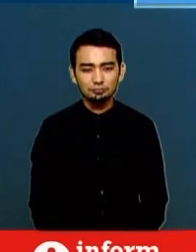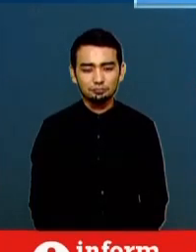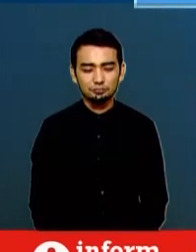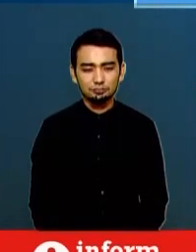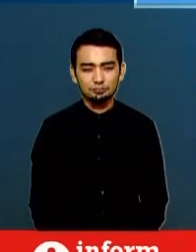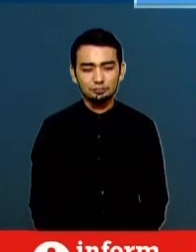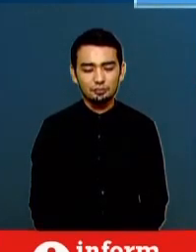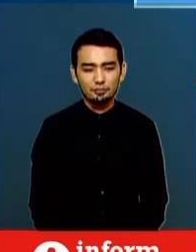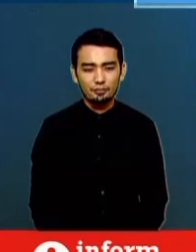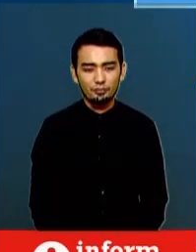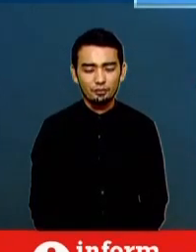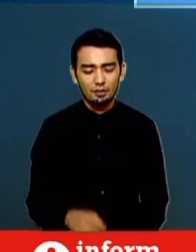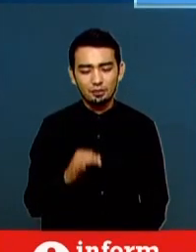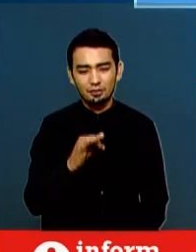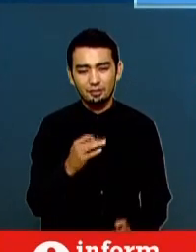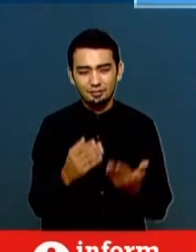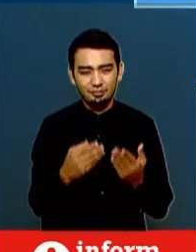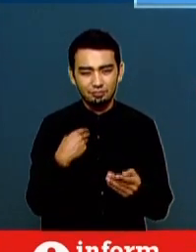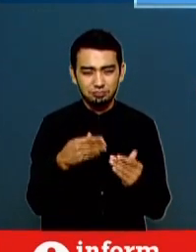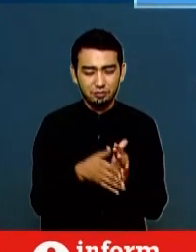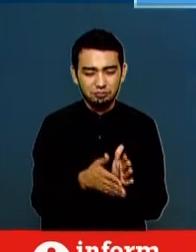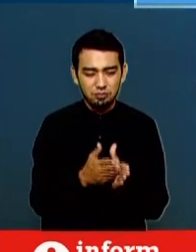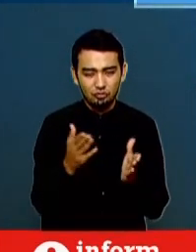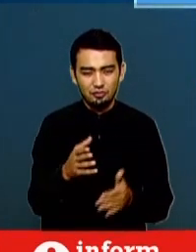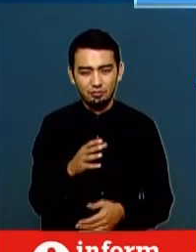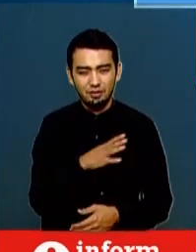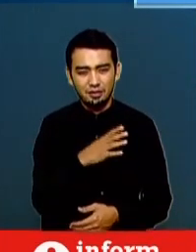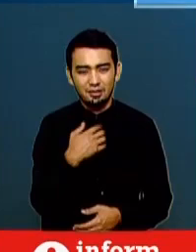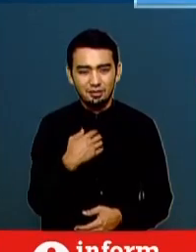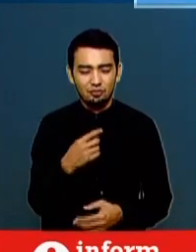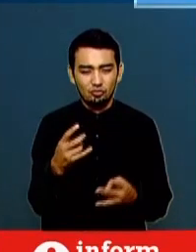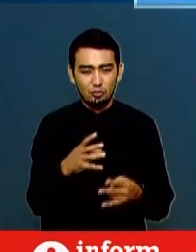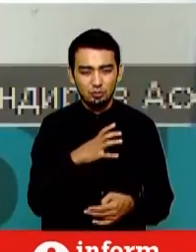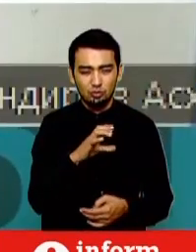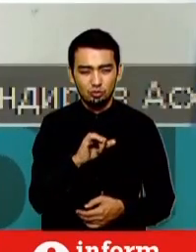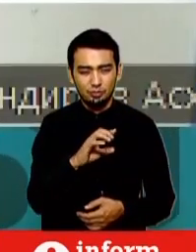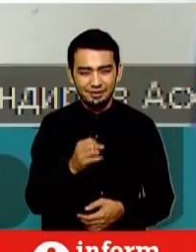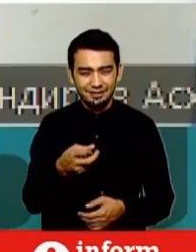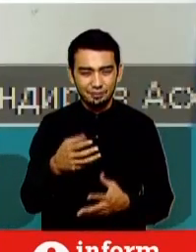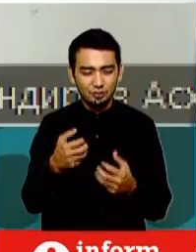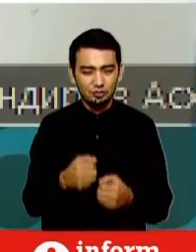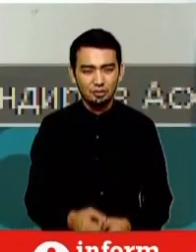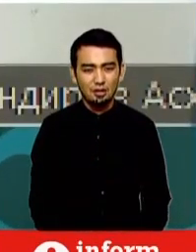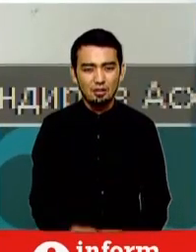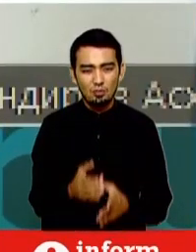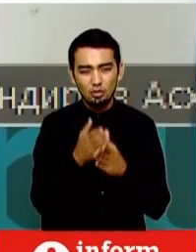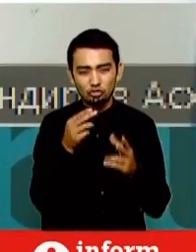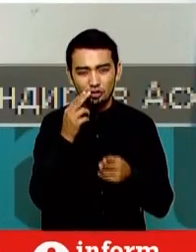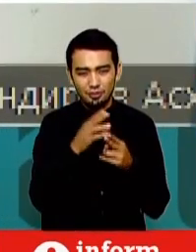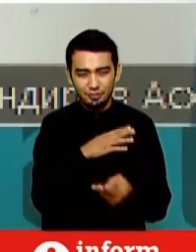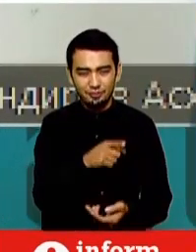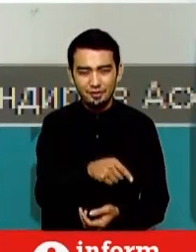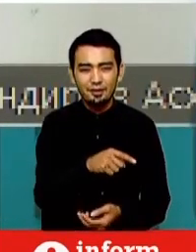Требуются денежные средства. Если бы выплаты были своевременно, конечно, то было бы полегче. Больше обжалуются, это